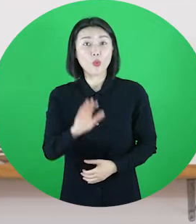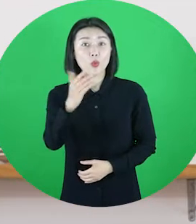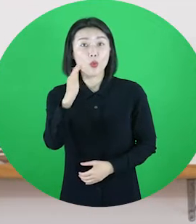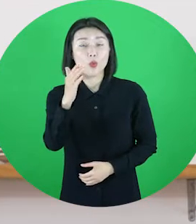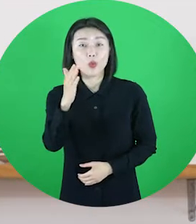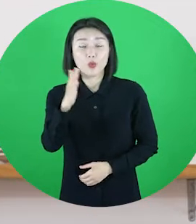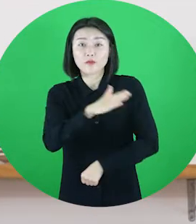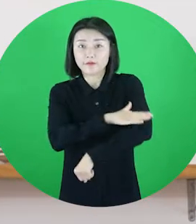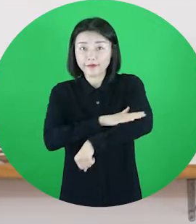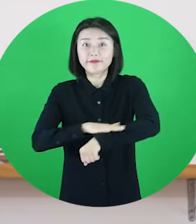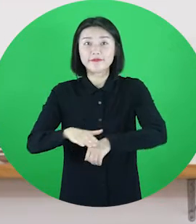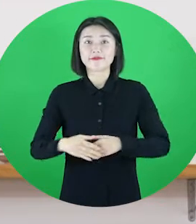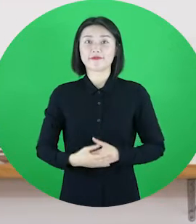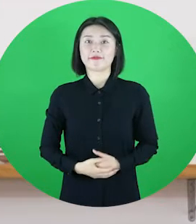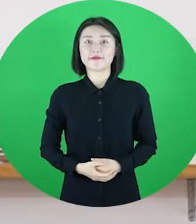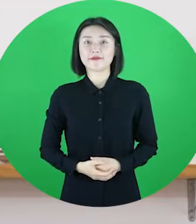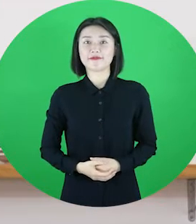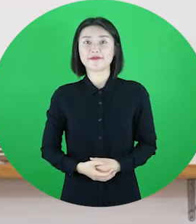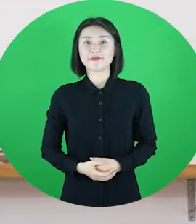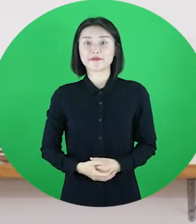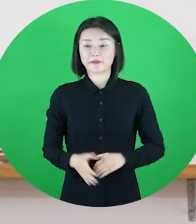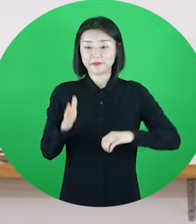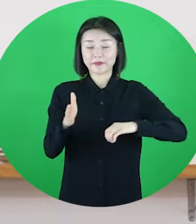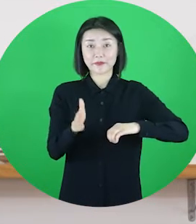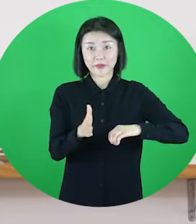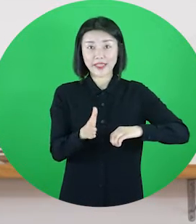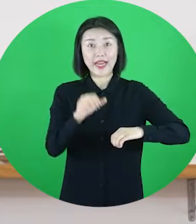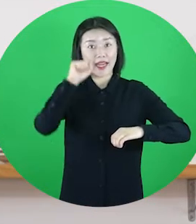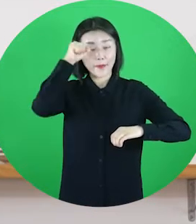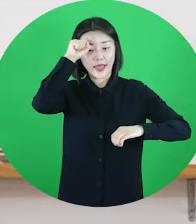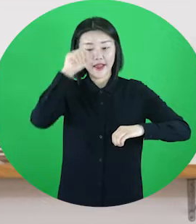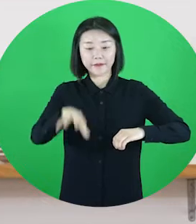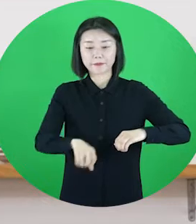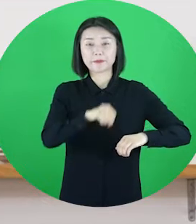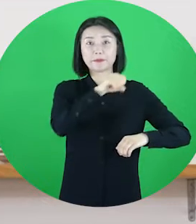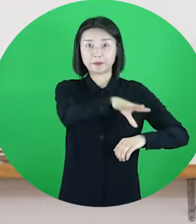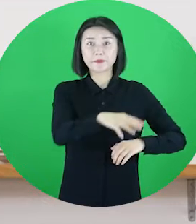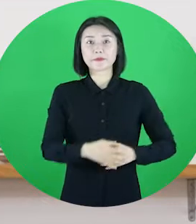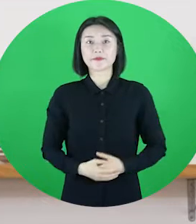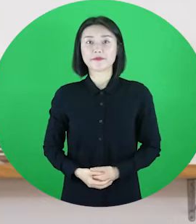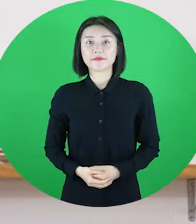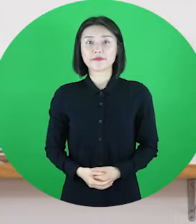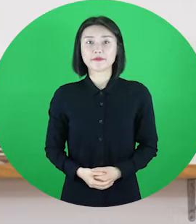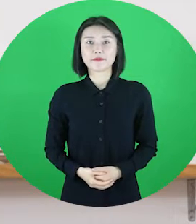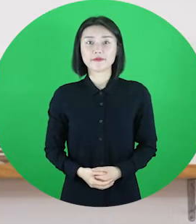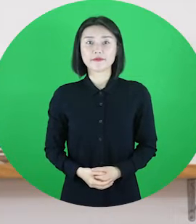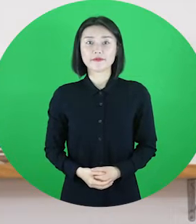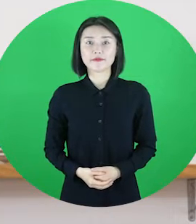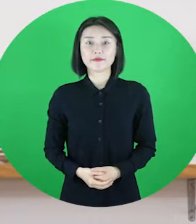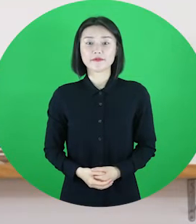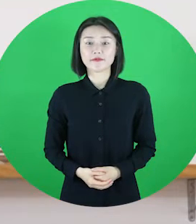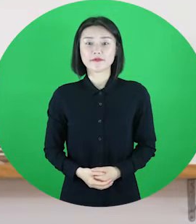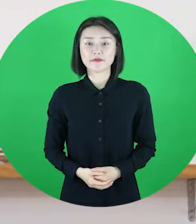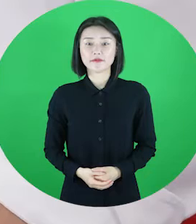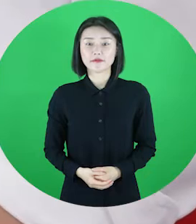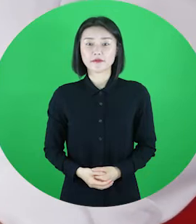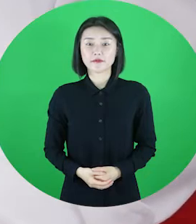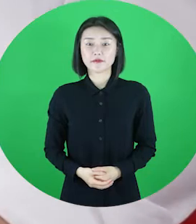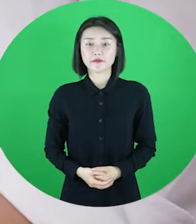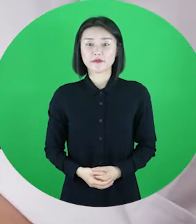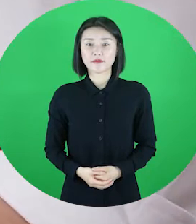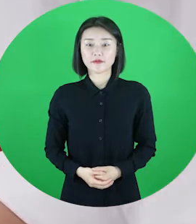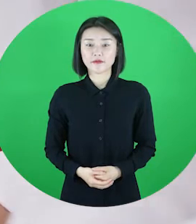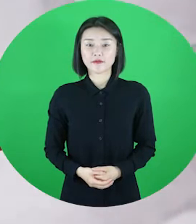이 정도 크기면 아주 좋을 것 같습니다. 잘라진 양파도 접시에 담아두도록 할게요.